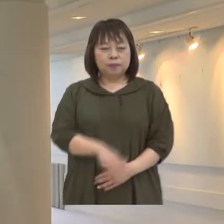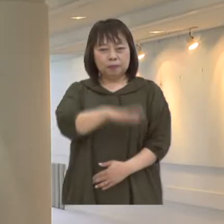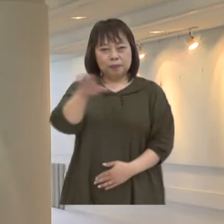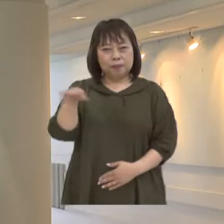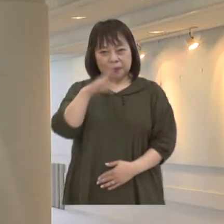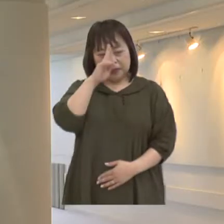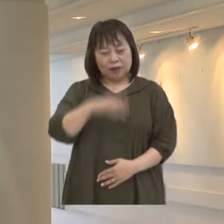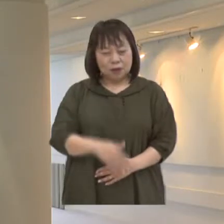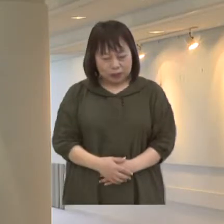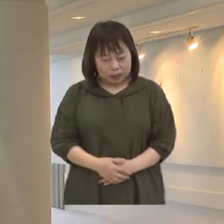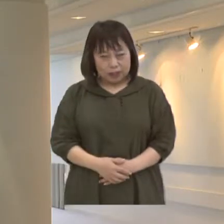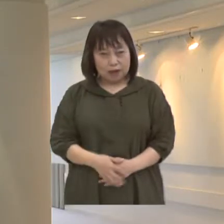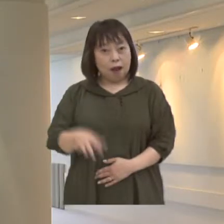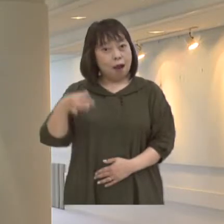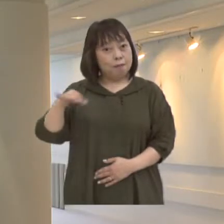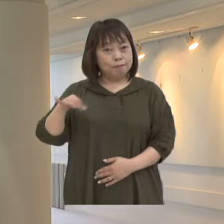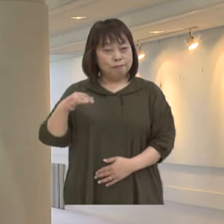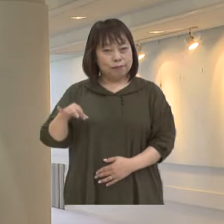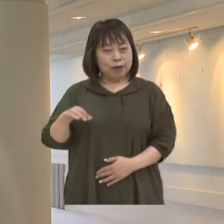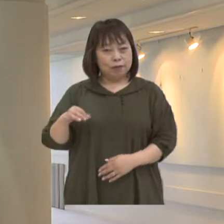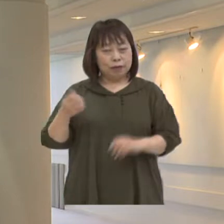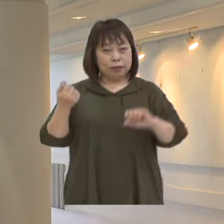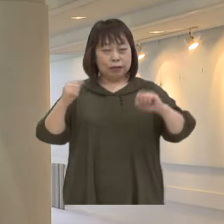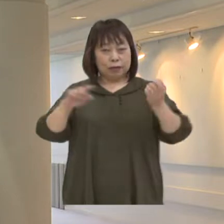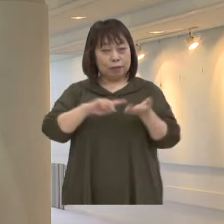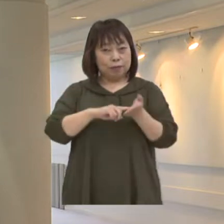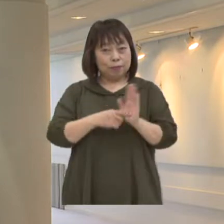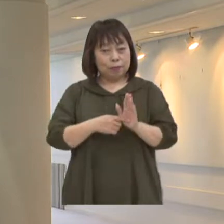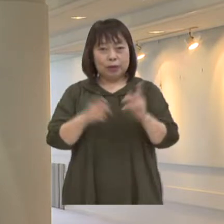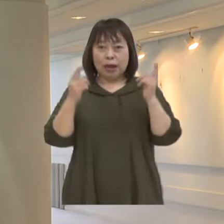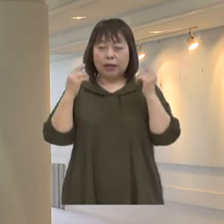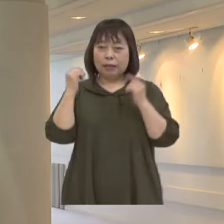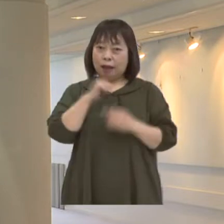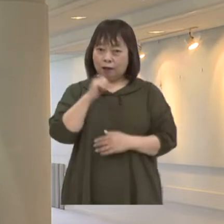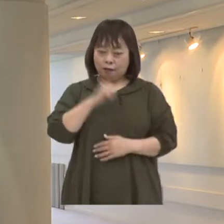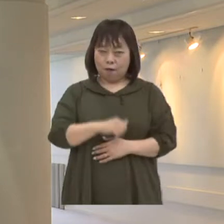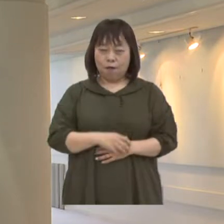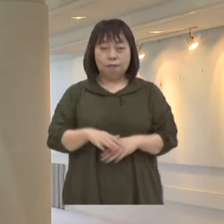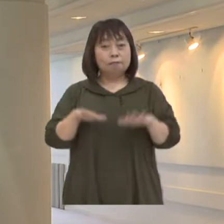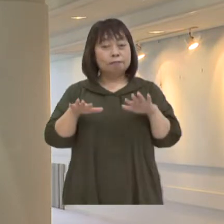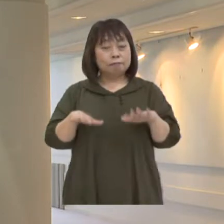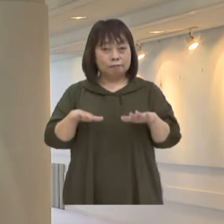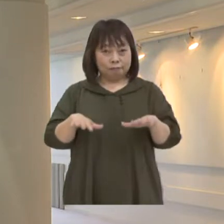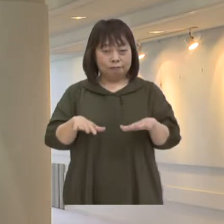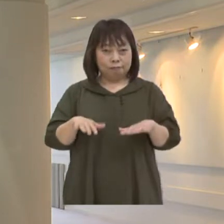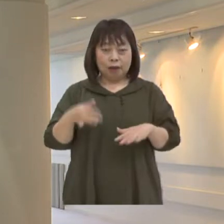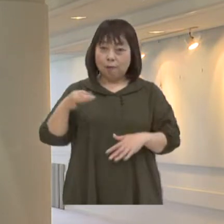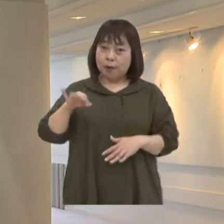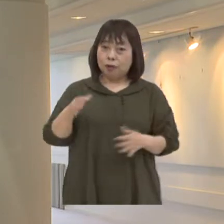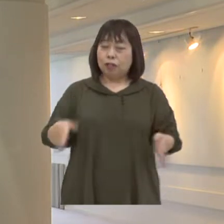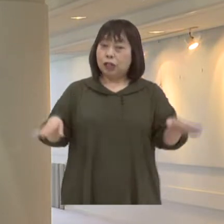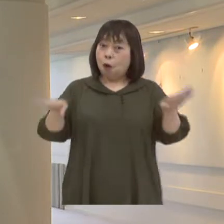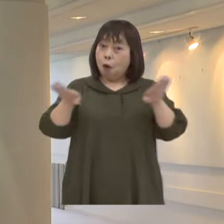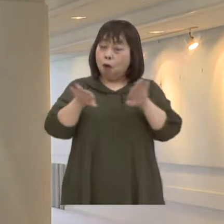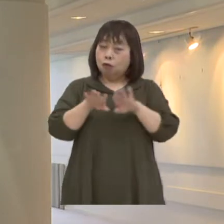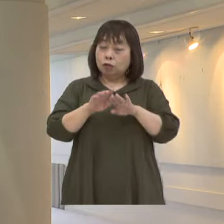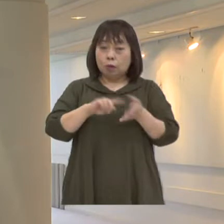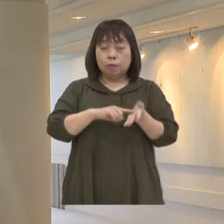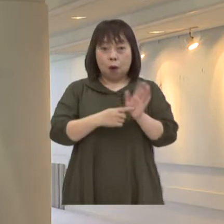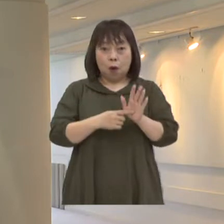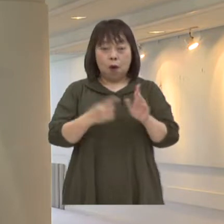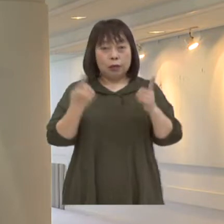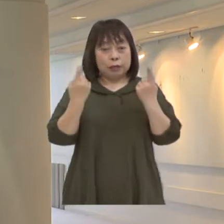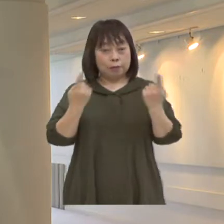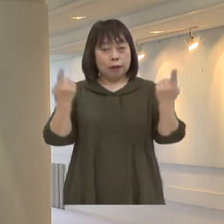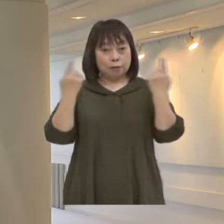皆さんこんにちは。ヴェルディプレイガイドです。この番組ではヴェルディホールで催されるイベ